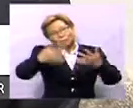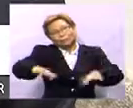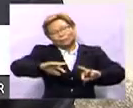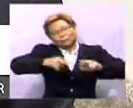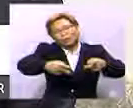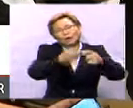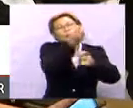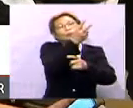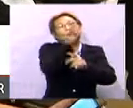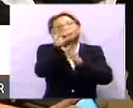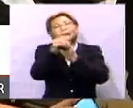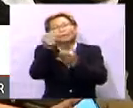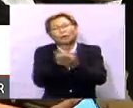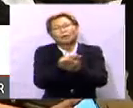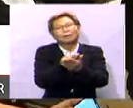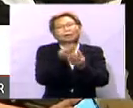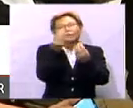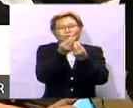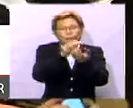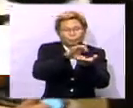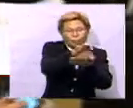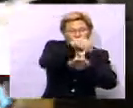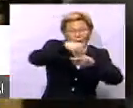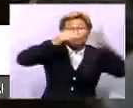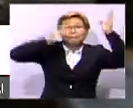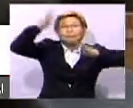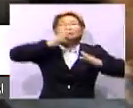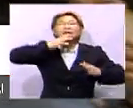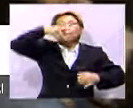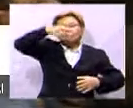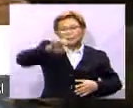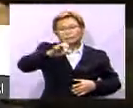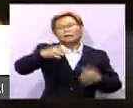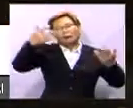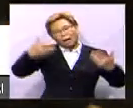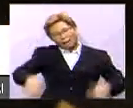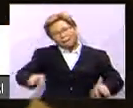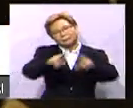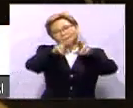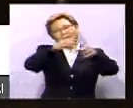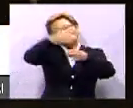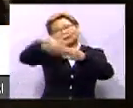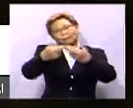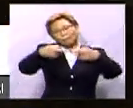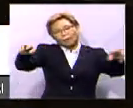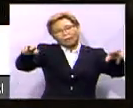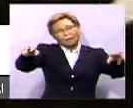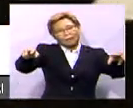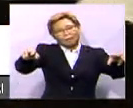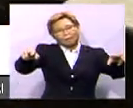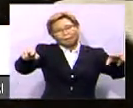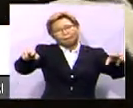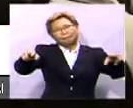menjana 12 bilion ringgit nilai pelaburan domestik. Beliau bercakap dalam sidang media selepas merasmikan Persidangan Rantaian Bekalan